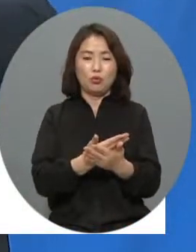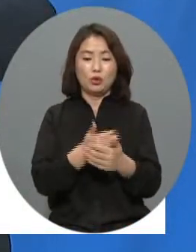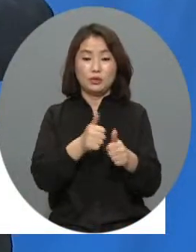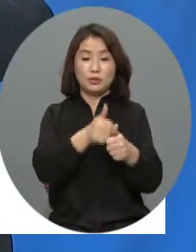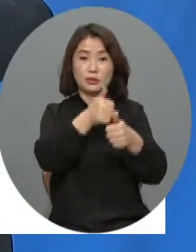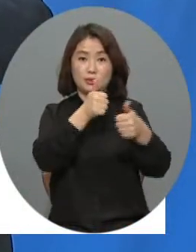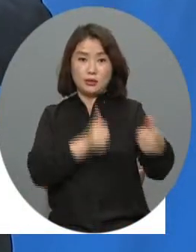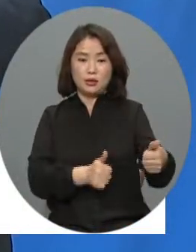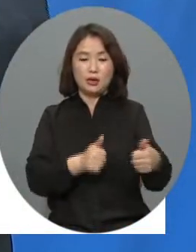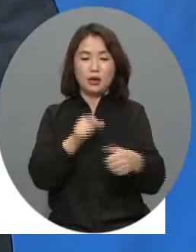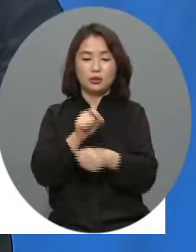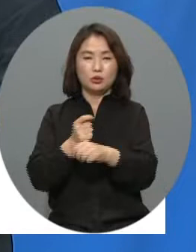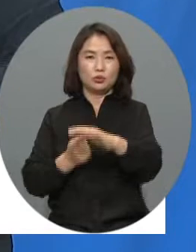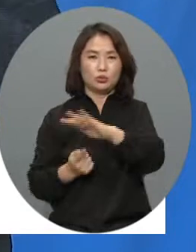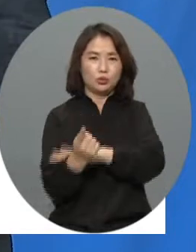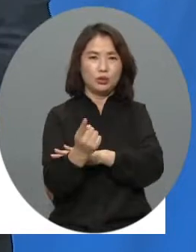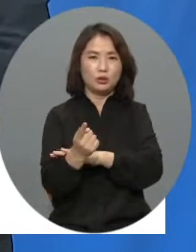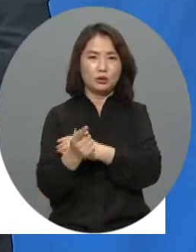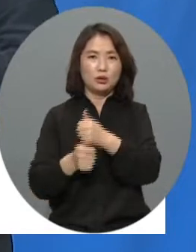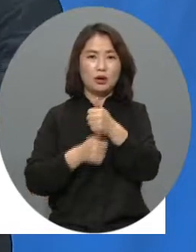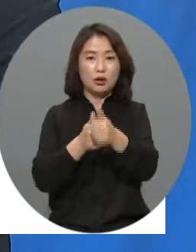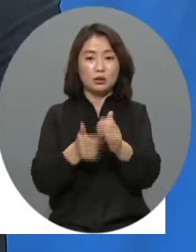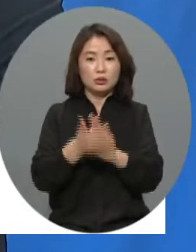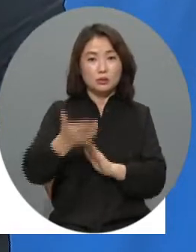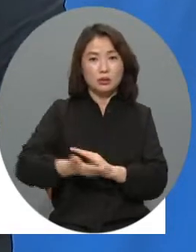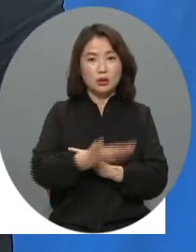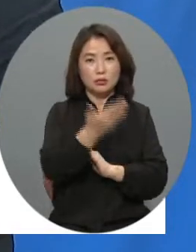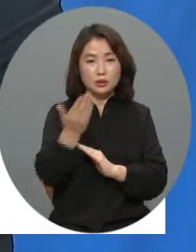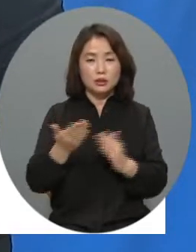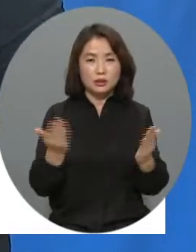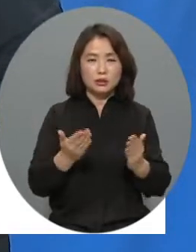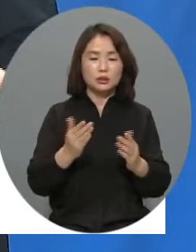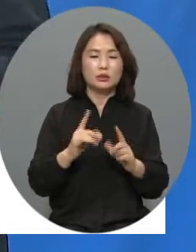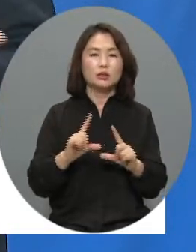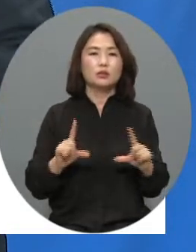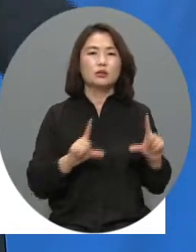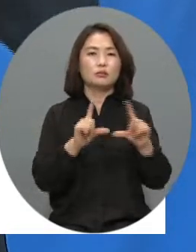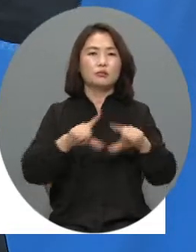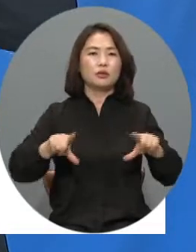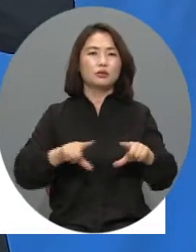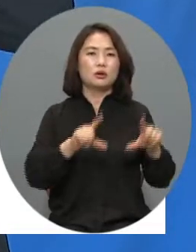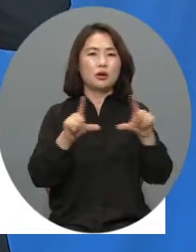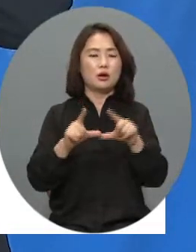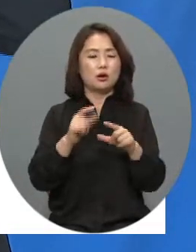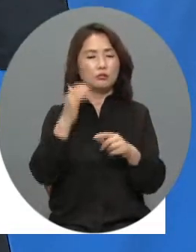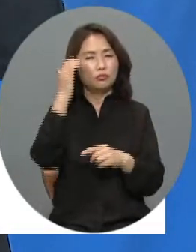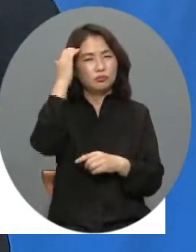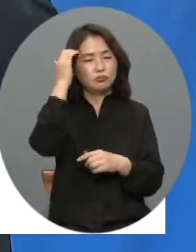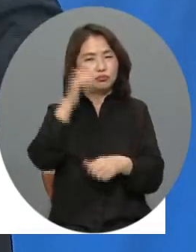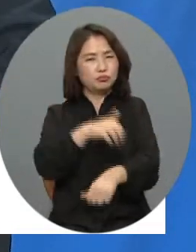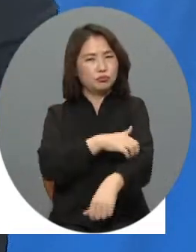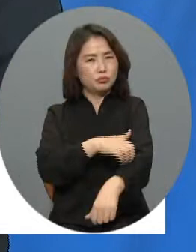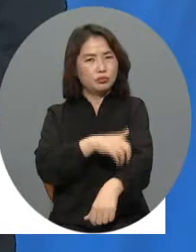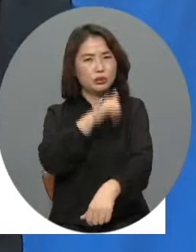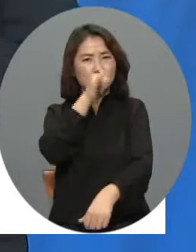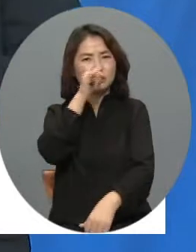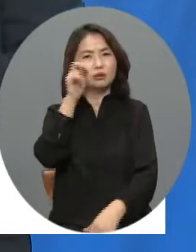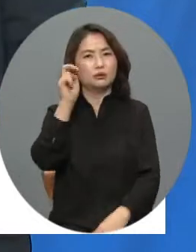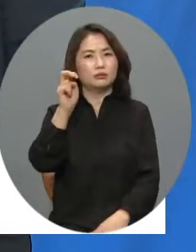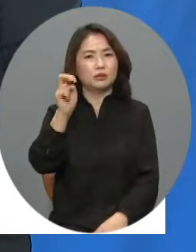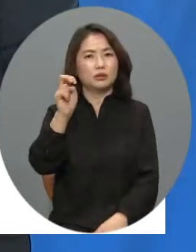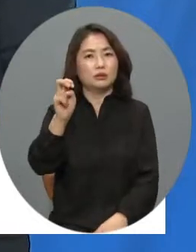두기 행정조치에 따라 시민 여러분의 생업과 일상생활에 큰 지장이 있으리라